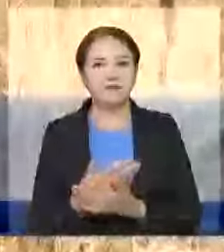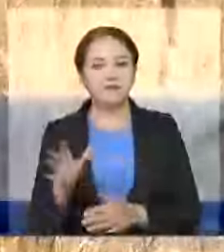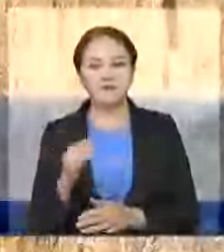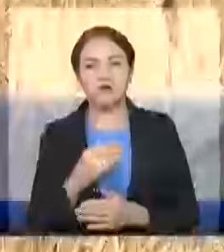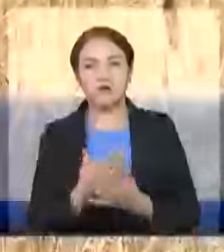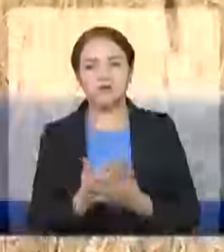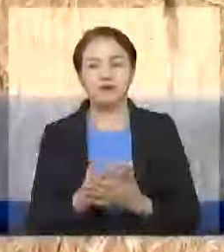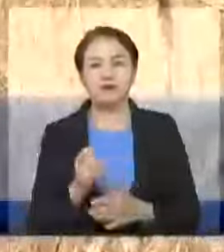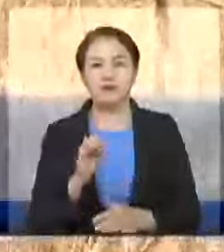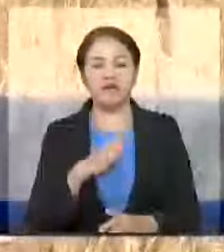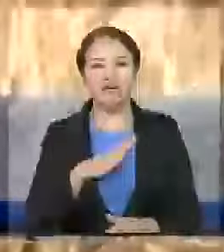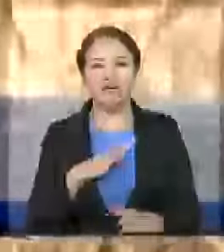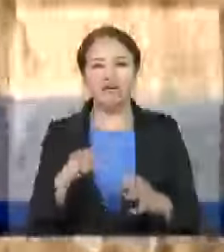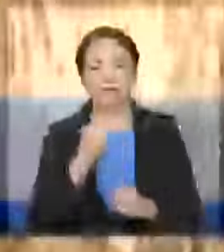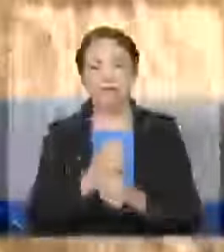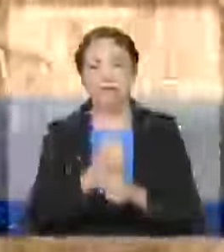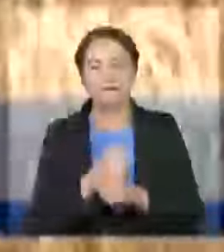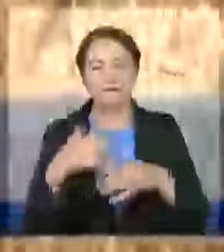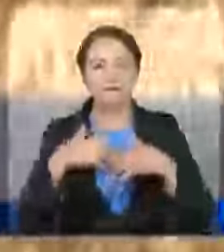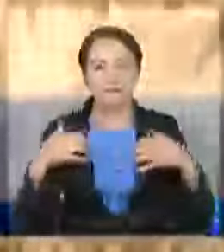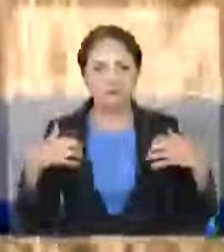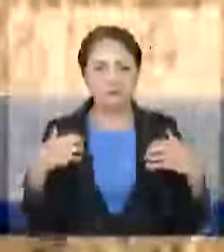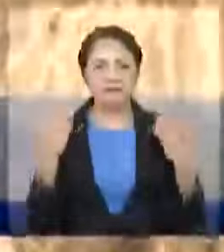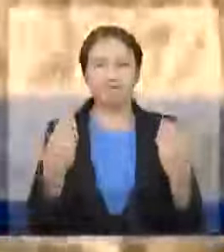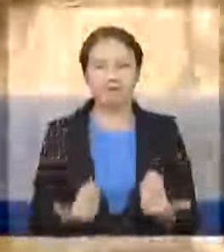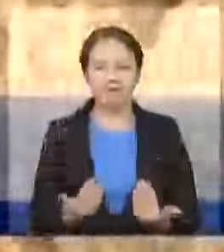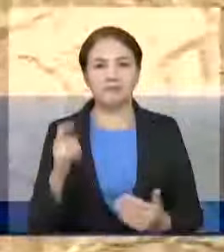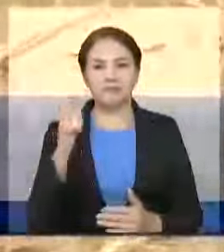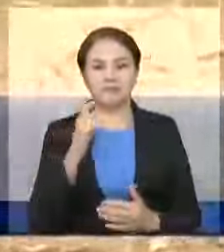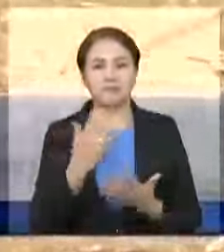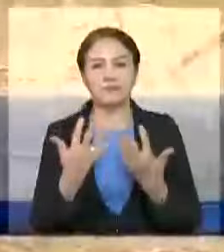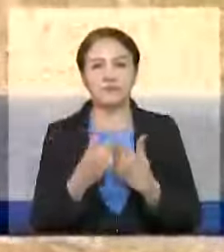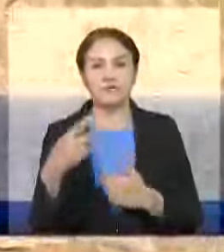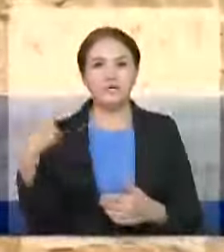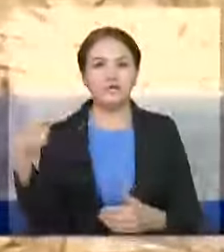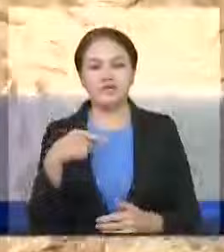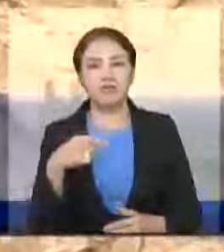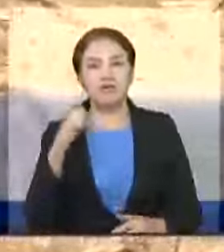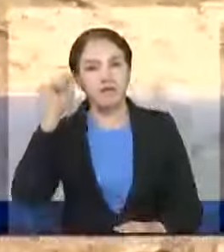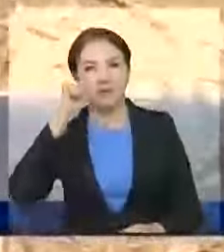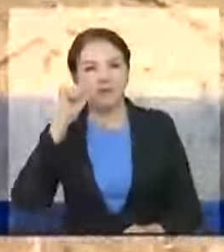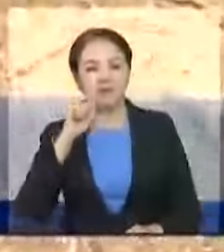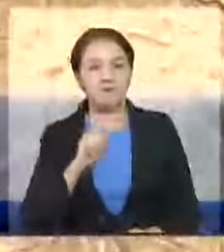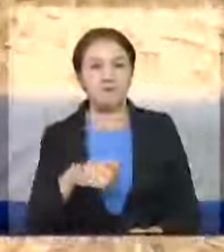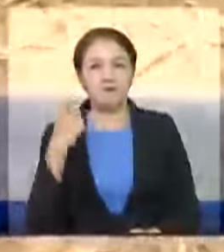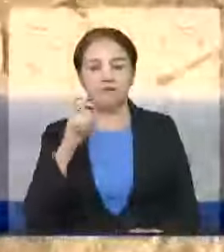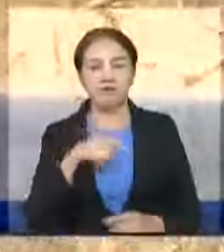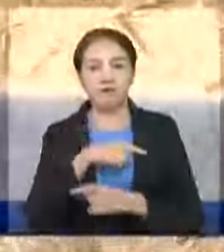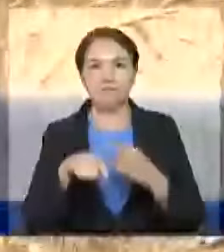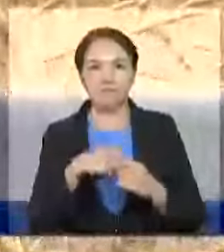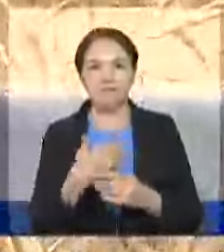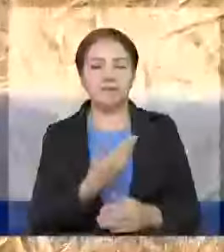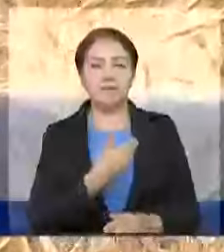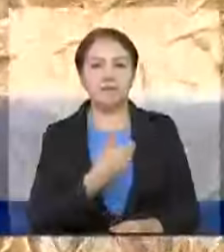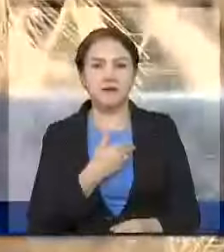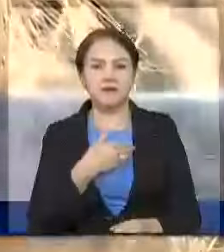что Талгат Куртабаев наряду с земледелием занимается животноводством. Сегодня в его хозяйстве насчитывается около 1000 племенных овец. Владелец бизнеса по-прежнему